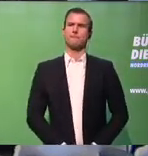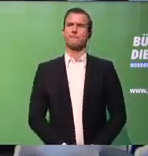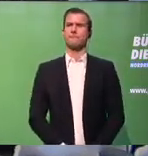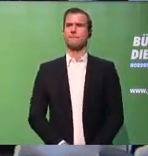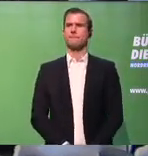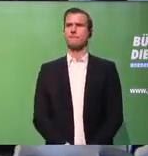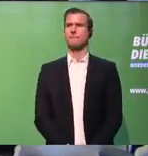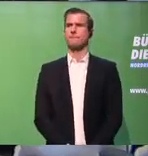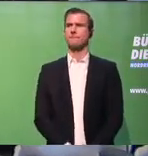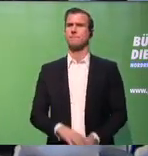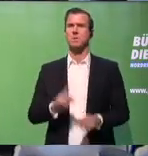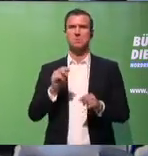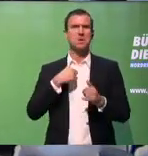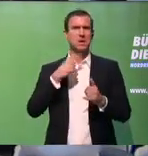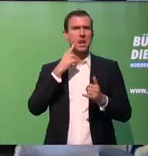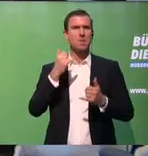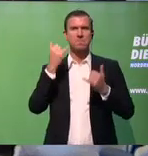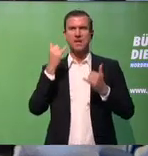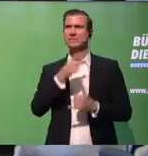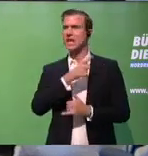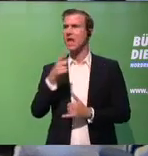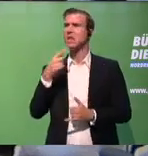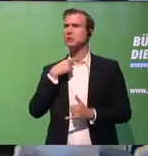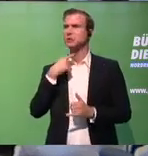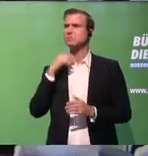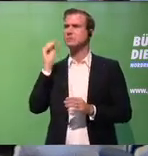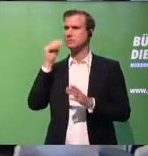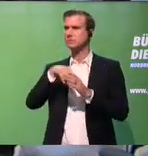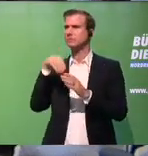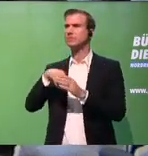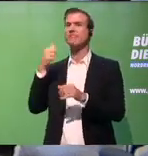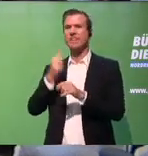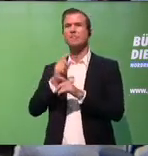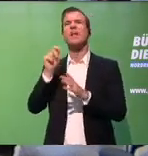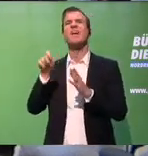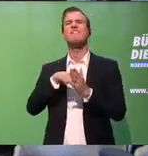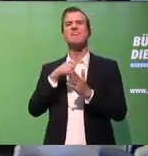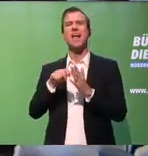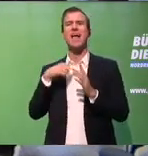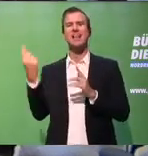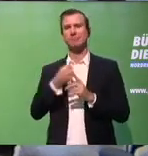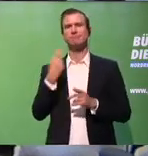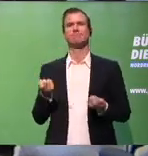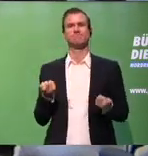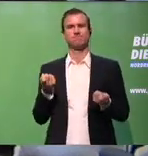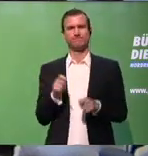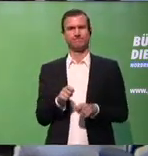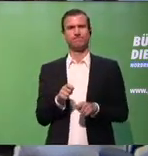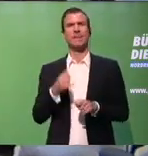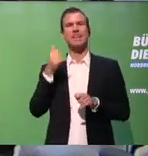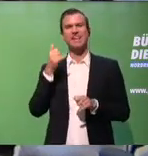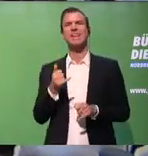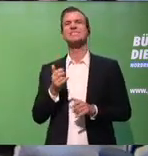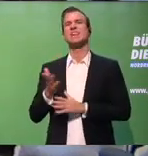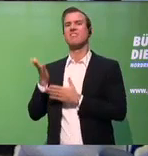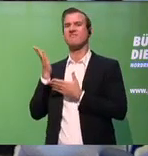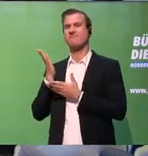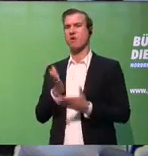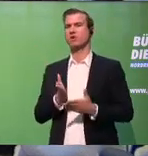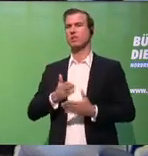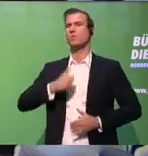Dann gehe ich jetzt mal davon aus, dass alle ihre Stimmen abgeben konnten und schließe den Wahlgang. Und wir kommen jetzt zur Vorstellung